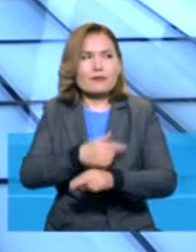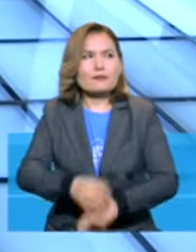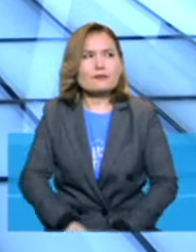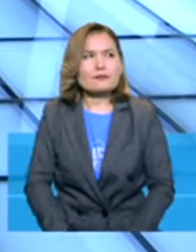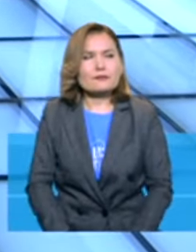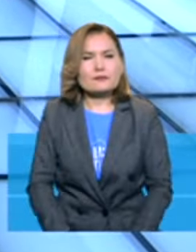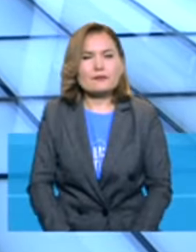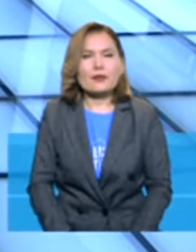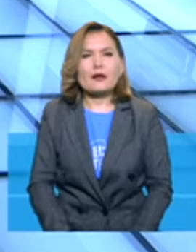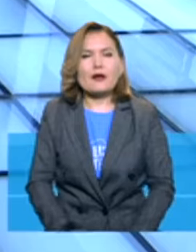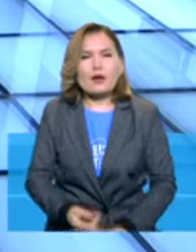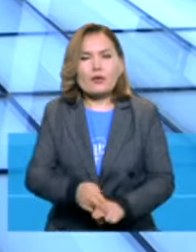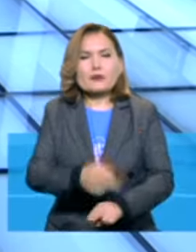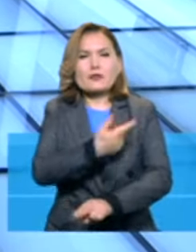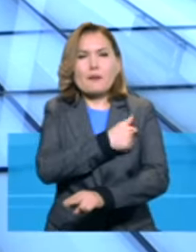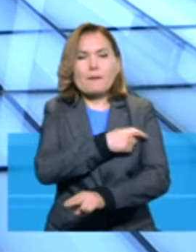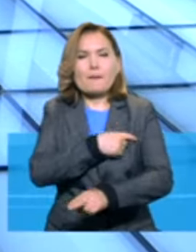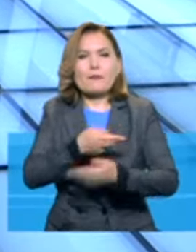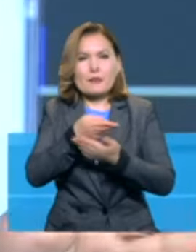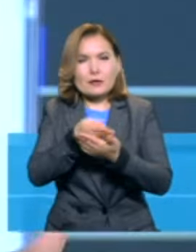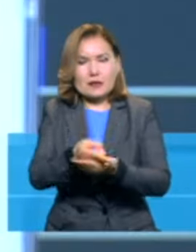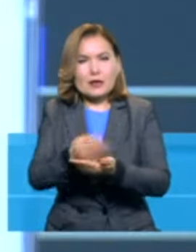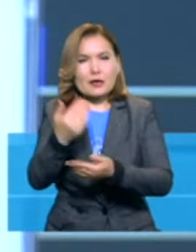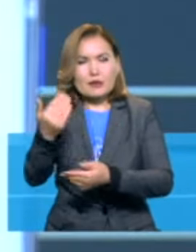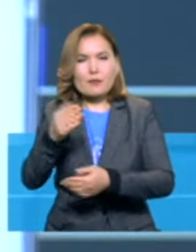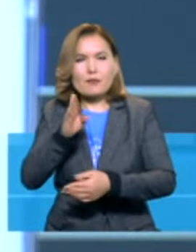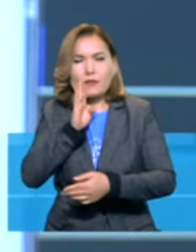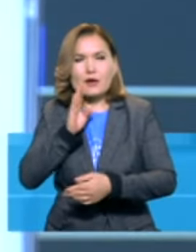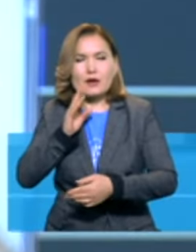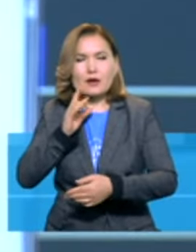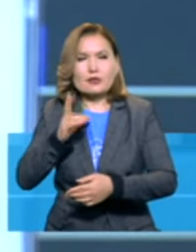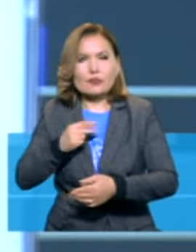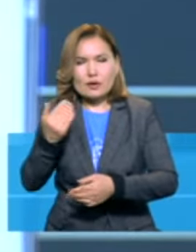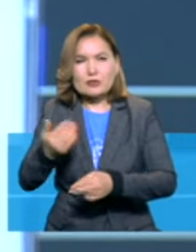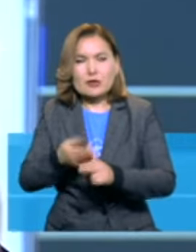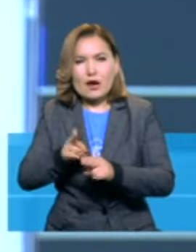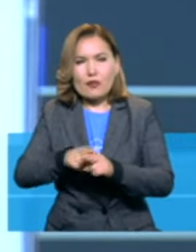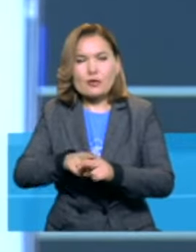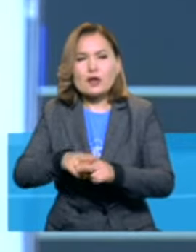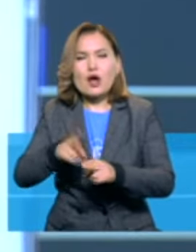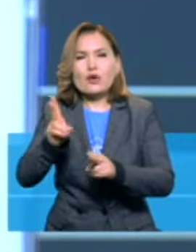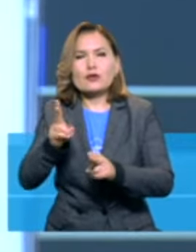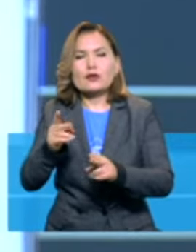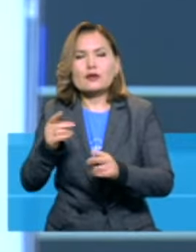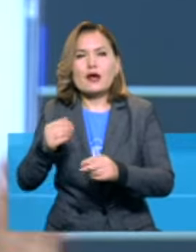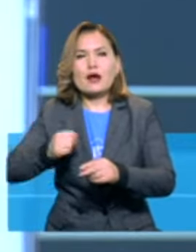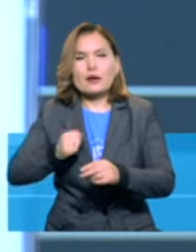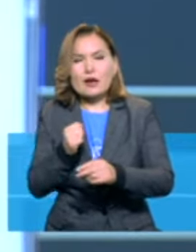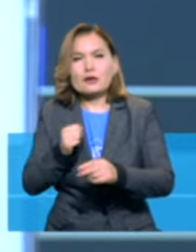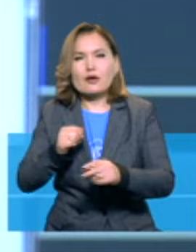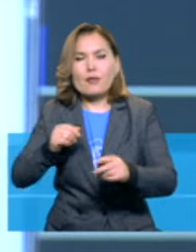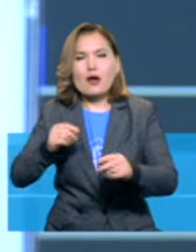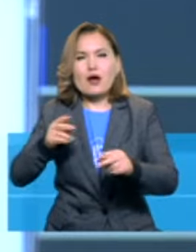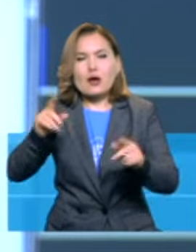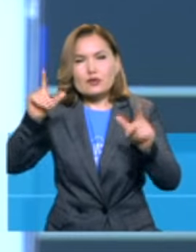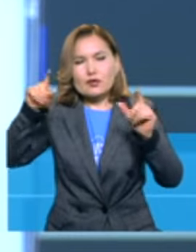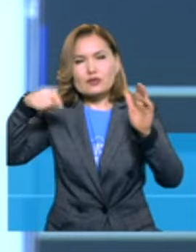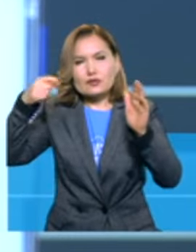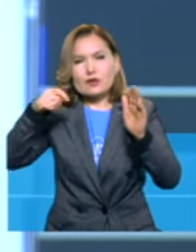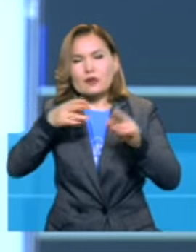сұраған жоқ, сол жерде бір бала, иә, сол жерде. Иә, сұрады, сосын мен түсіре беріңіз, халық көрсін, бізде